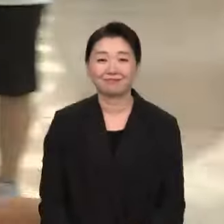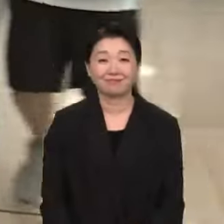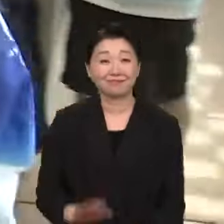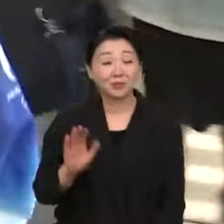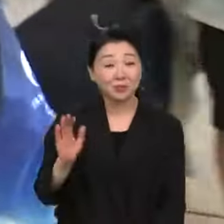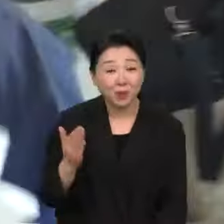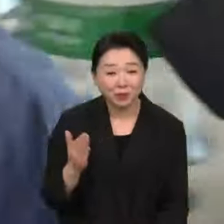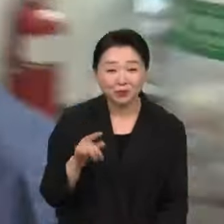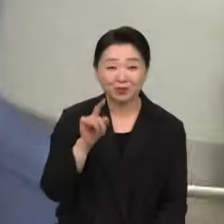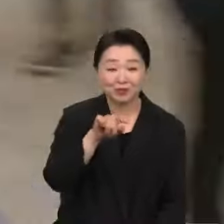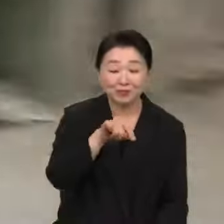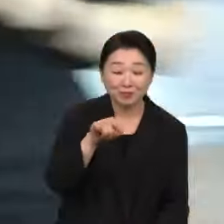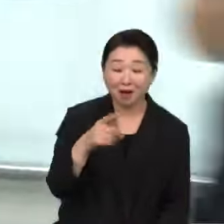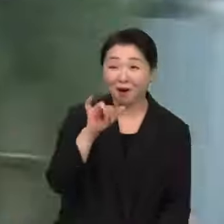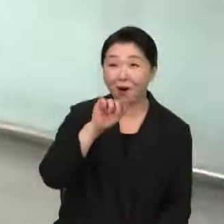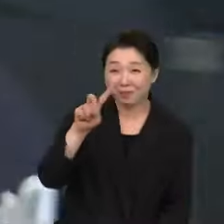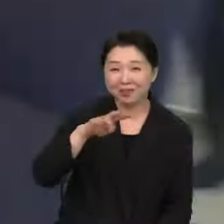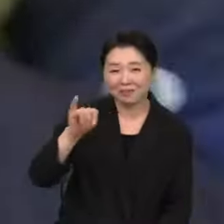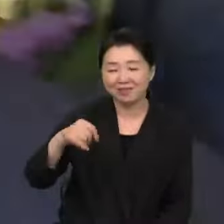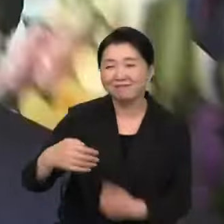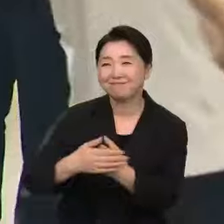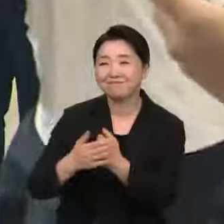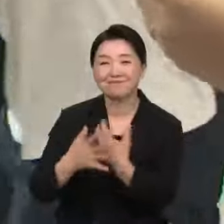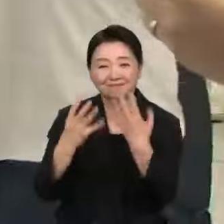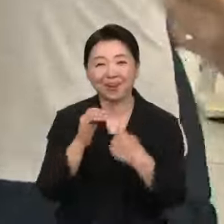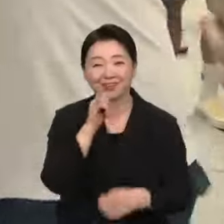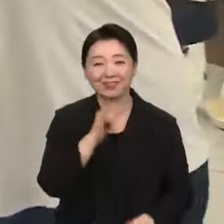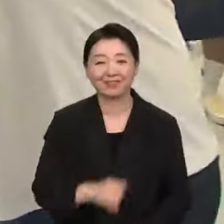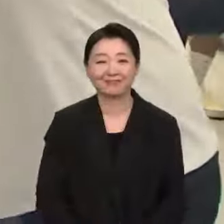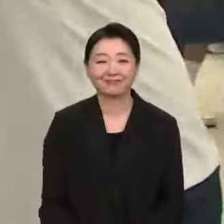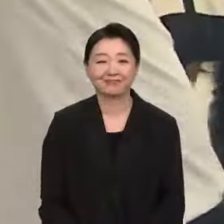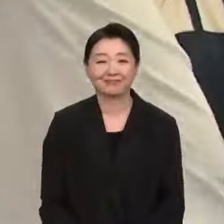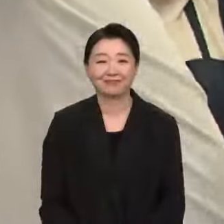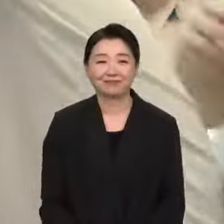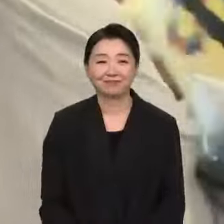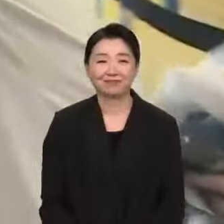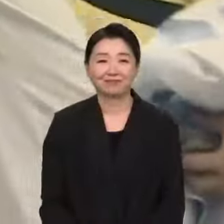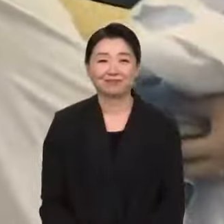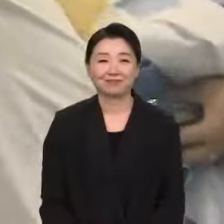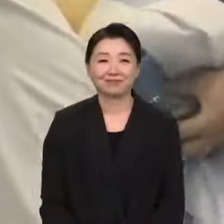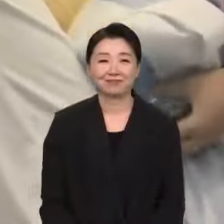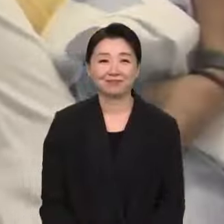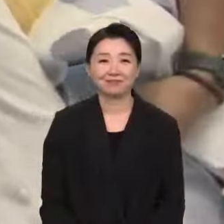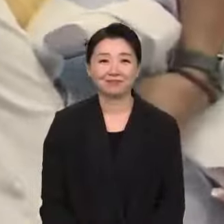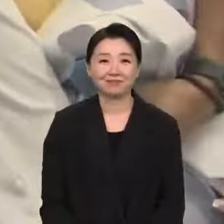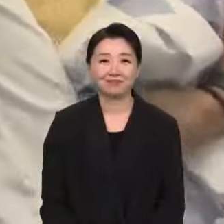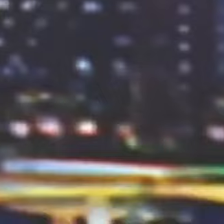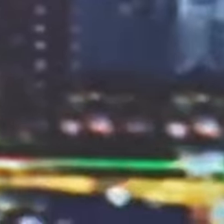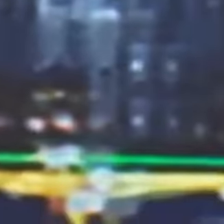요즘은 여기저기서 허미미를 챙기는 장면이 이어집니다. JTBC 조수입니다.